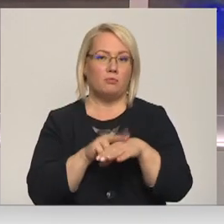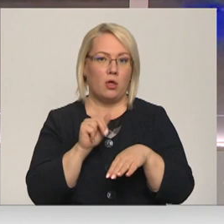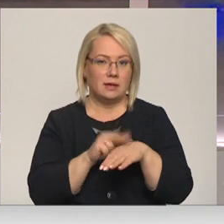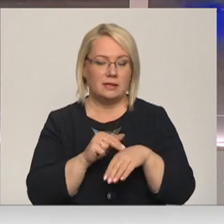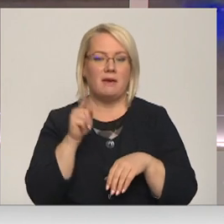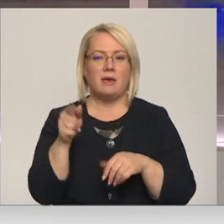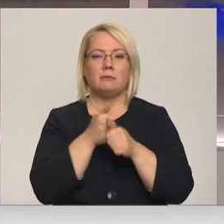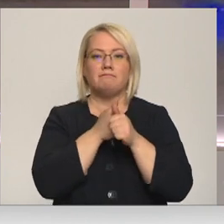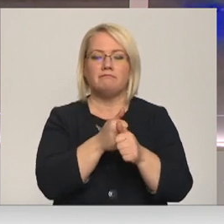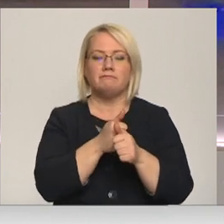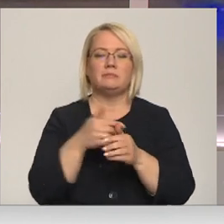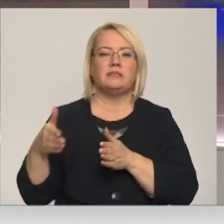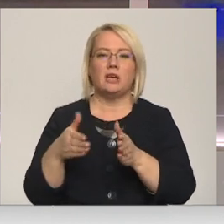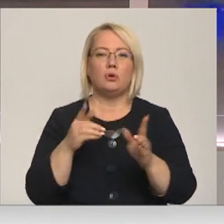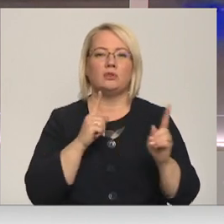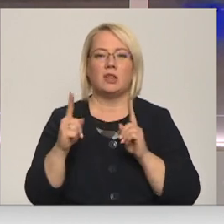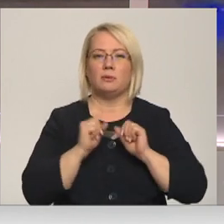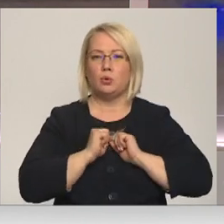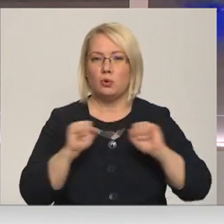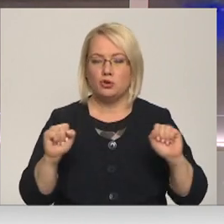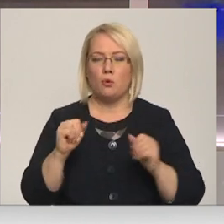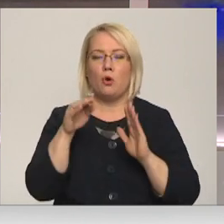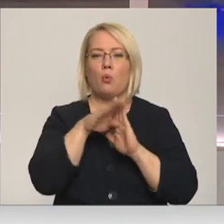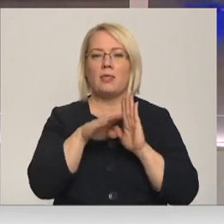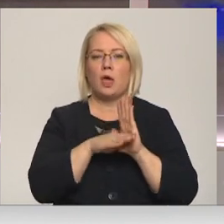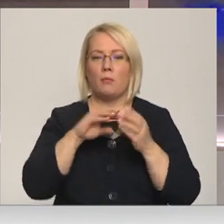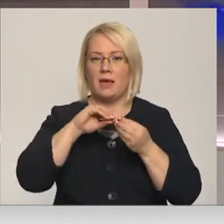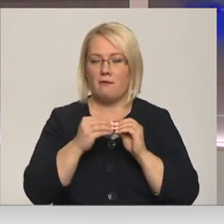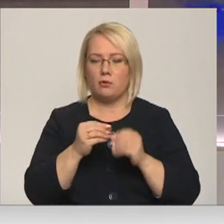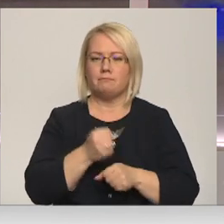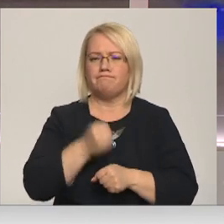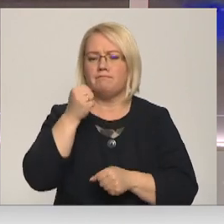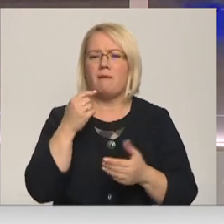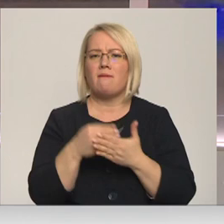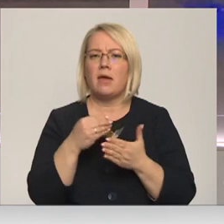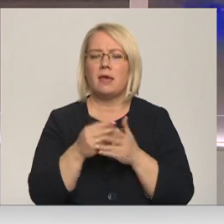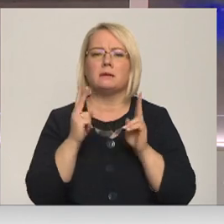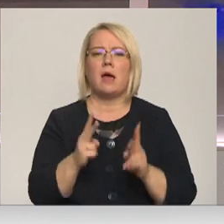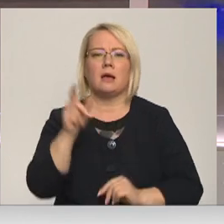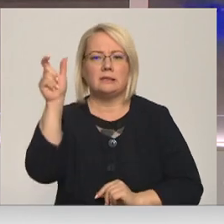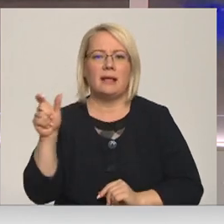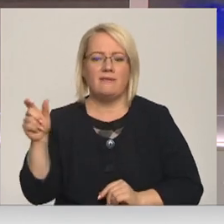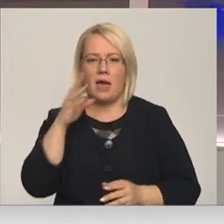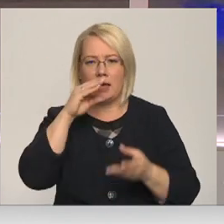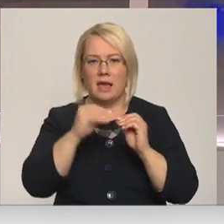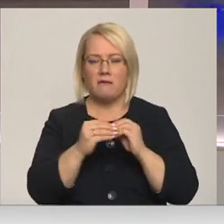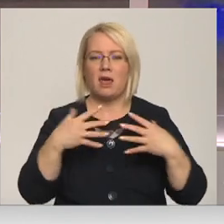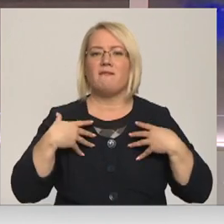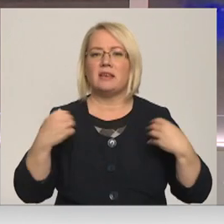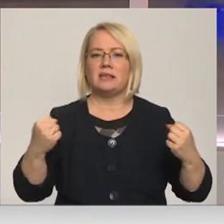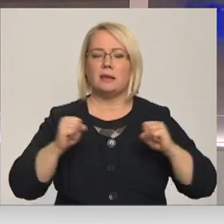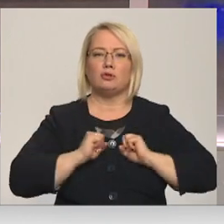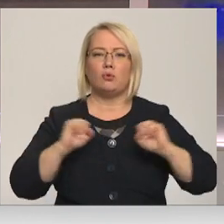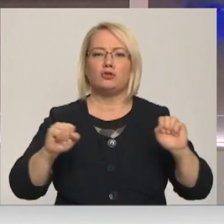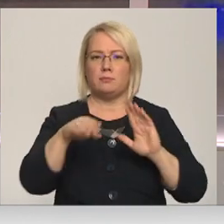Likumsargi uzraudzīs ceļu, satiksmes drošību un noteikumu ievērošanu un strikti vērtēs, kā cilvēki ievēro epidemioloģiskās